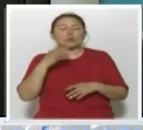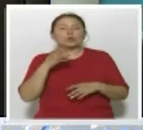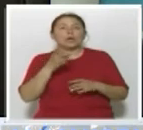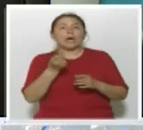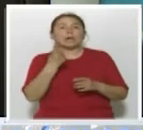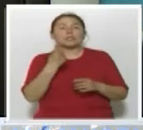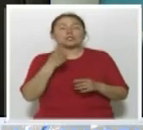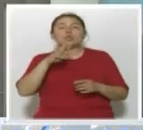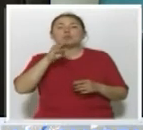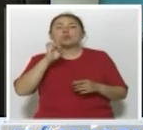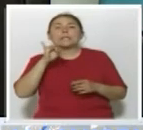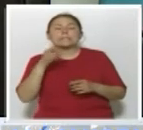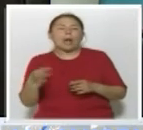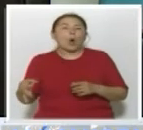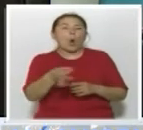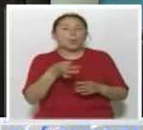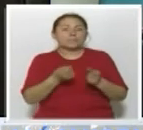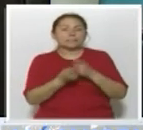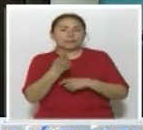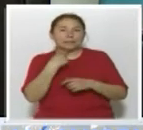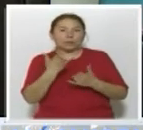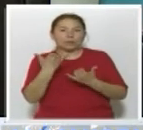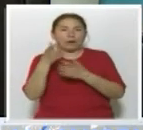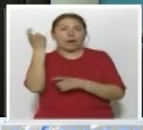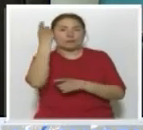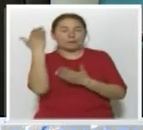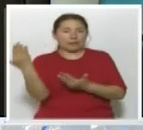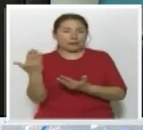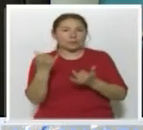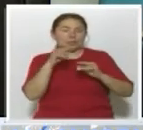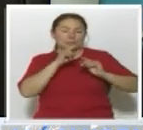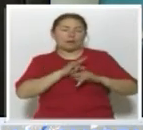азаматы болып шықты, 21 жастағы. Қазіргі таңда штаттық режимде аэропорт жұмыс жасауда,